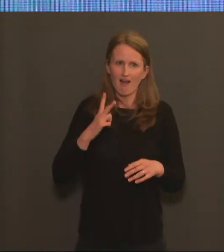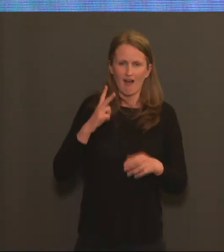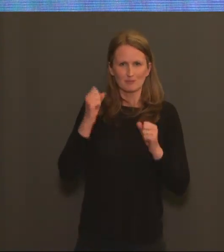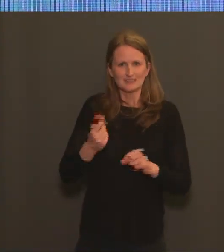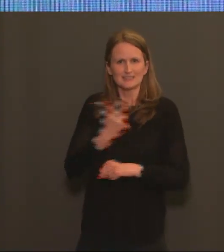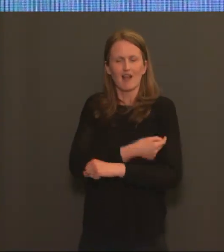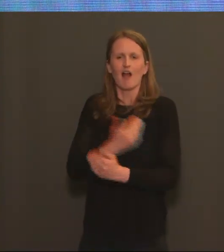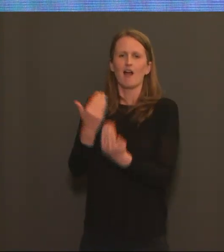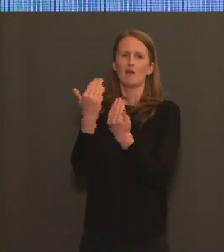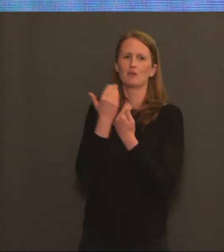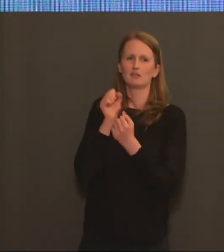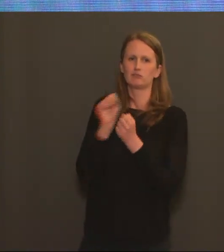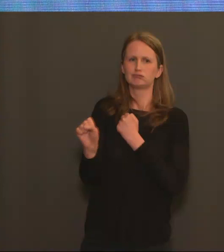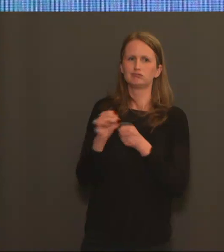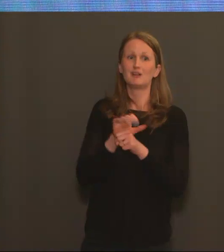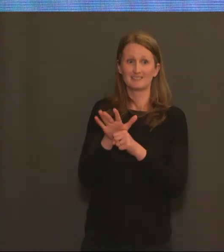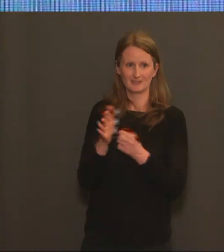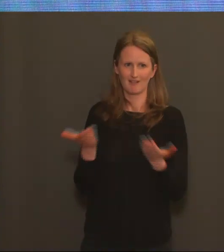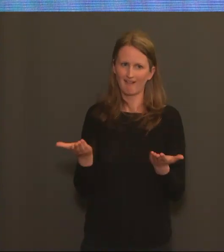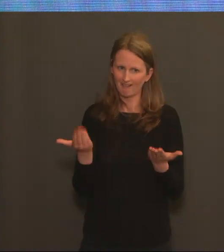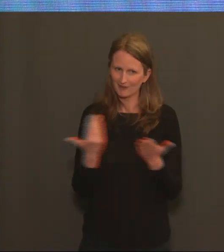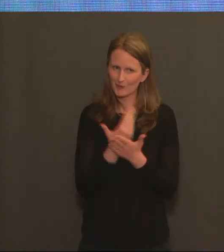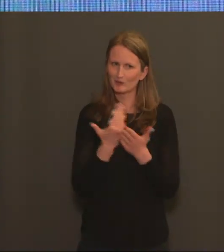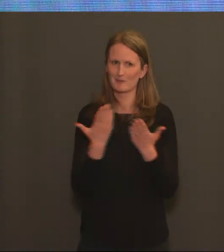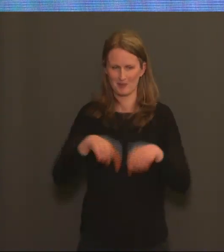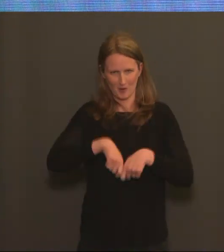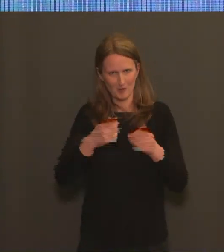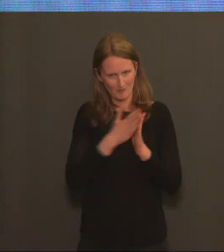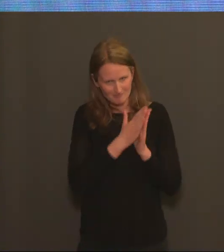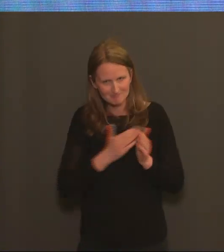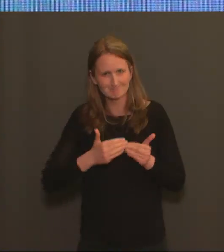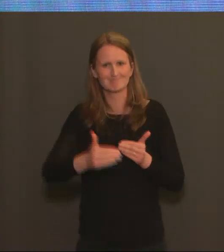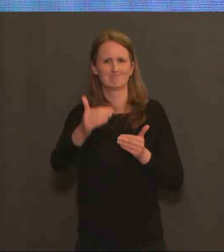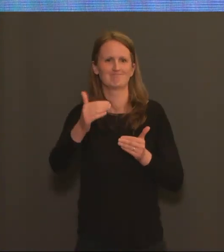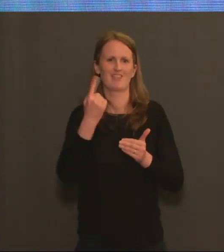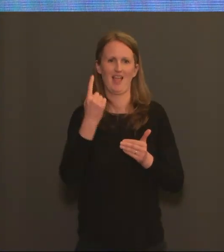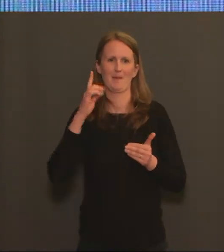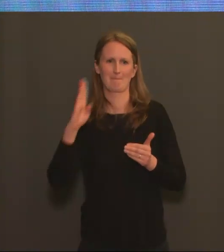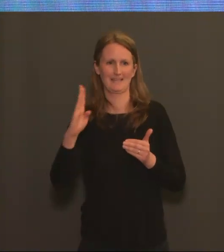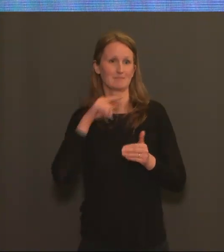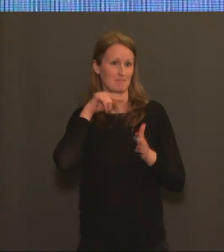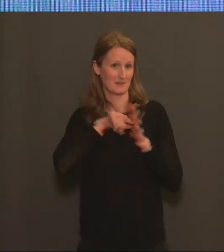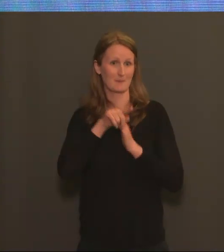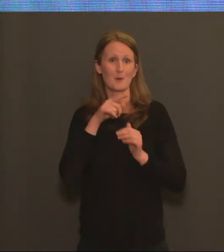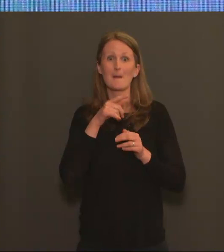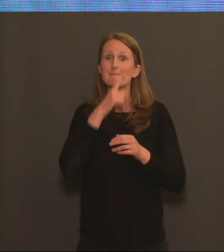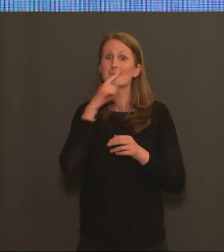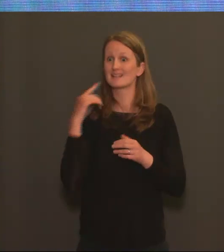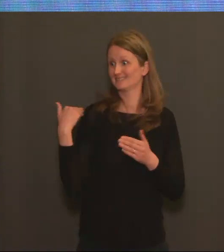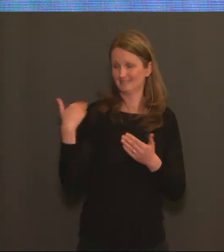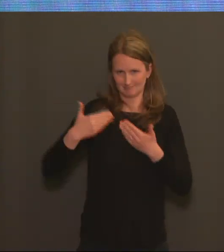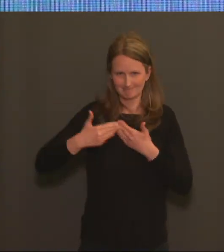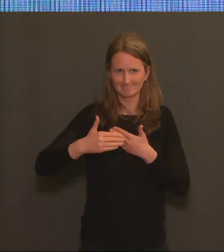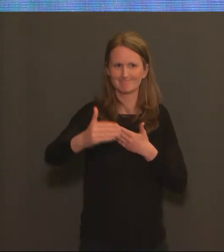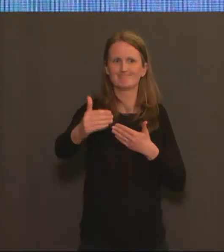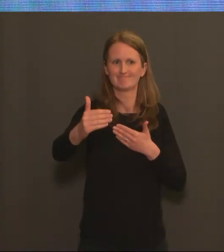pu débuter cette phase dès le début du mois de mars, grâce à la mise sur pied des centres de